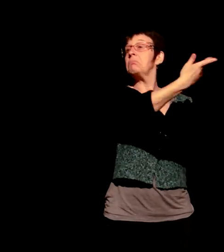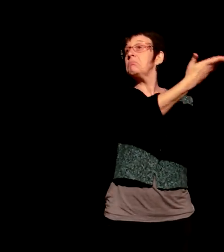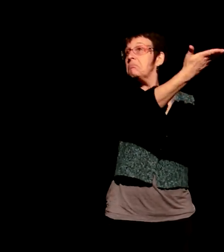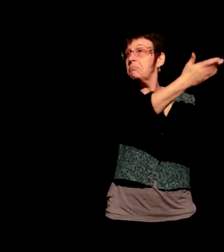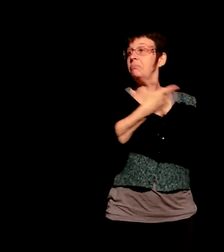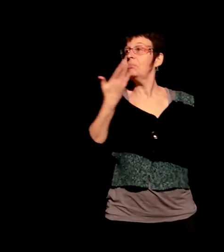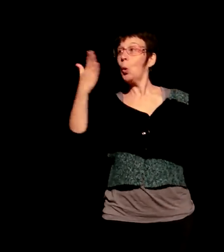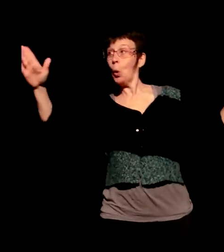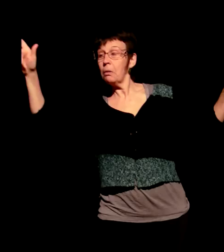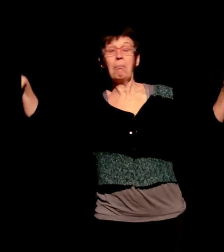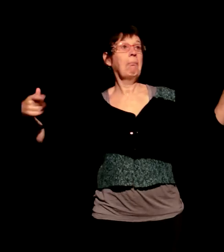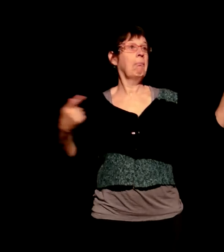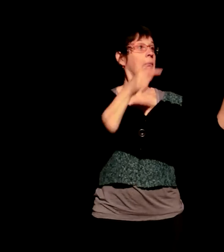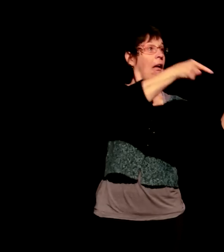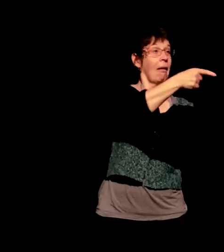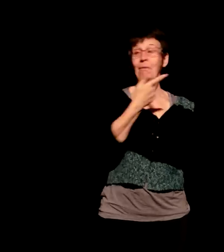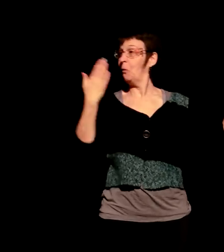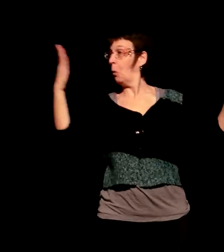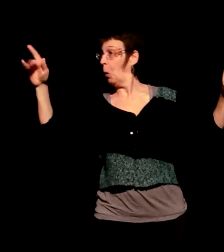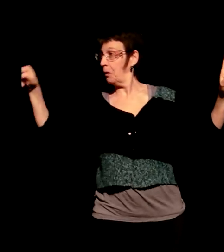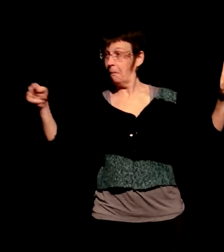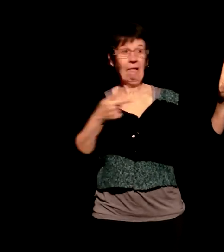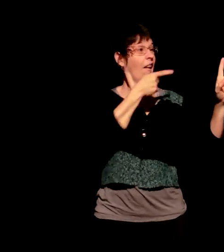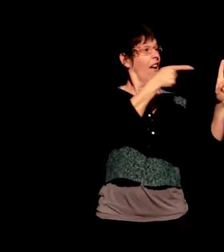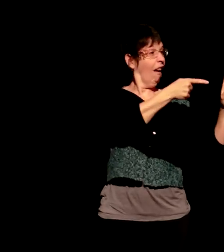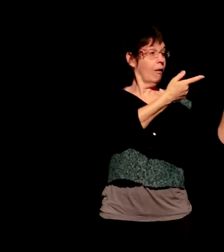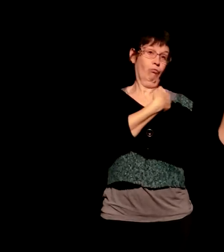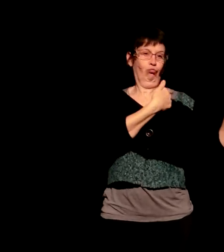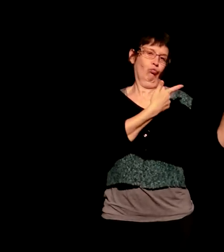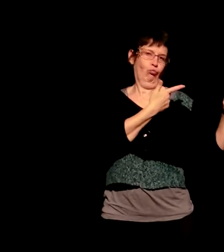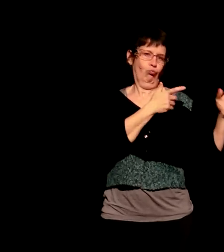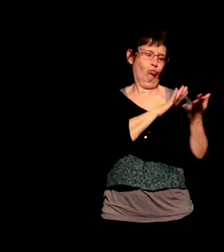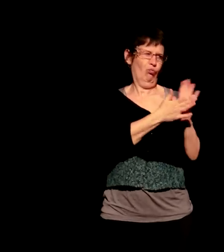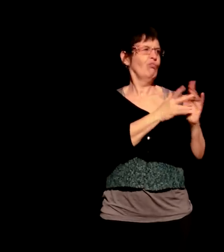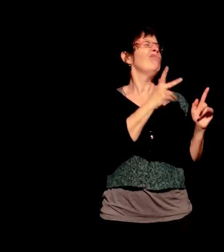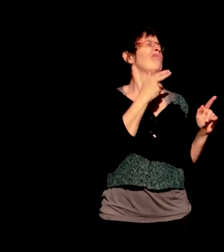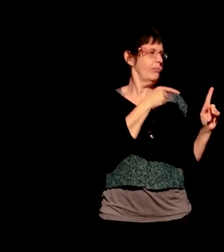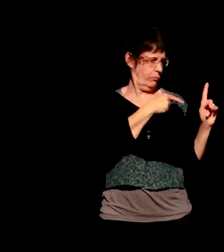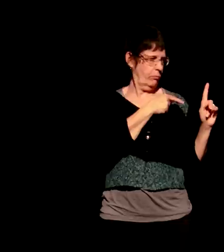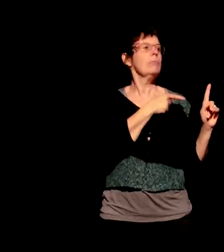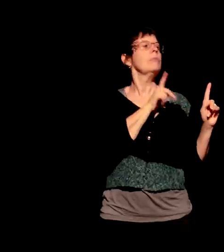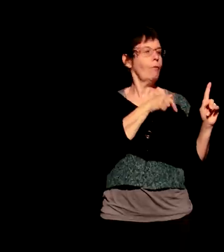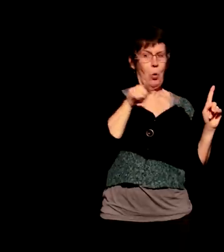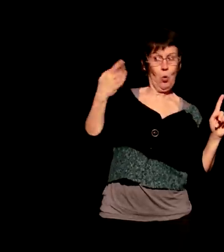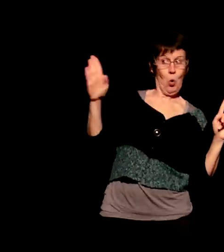et donc l'un qui fait partie de nous, nous dit à nous, avec un petit clin d'œil de connivence, il faut que nous acceptions l'autre.